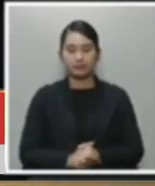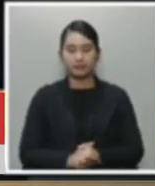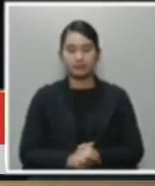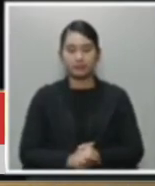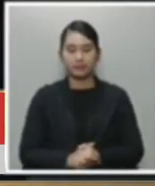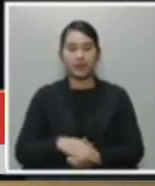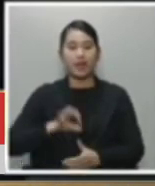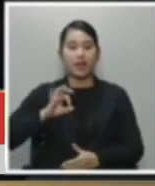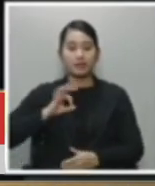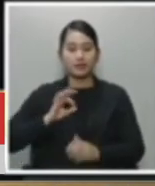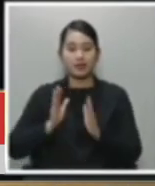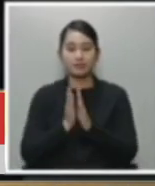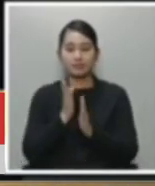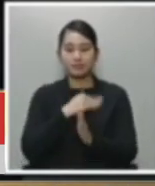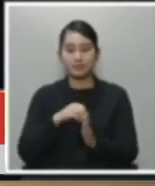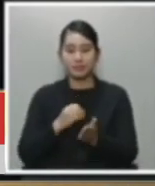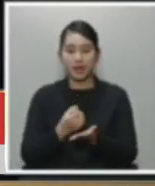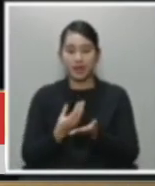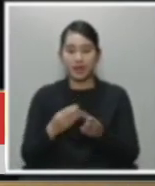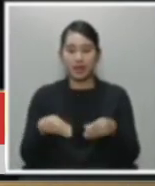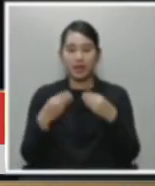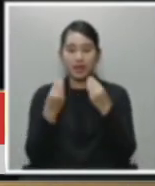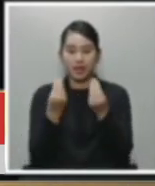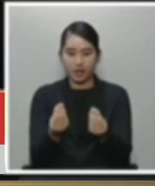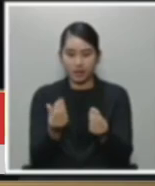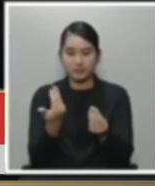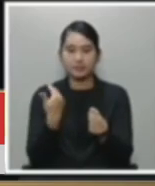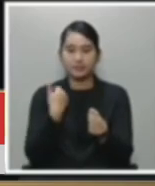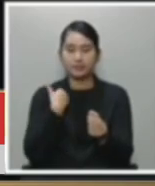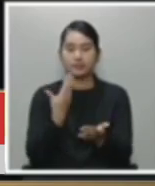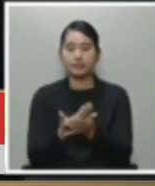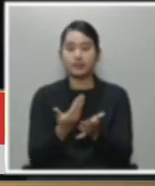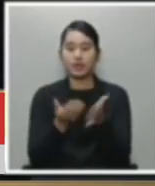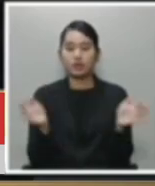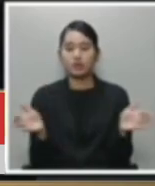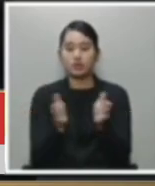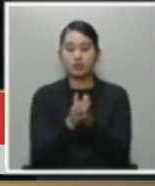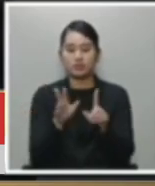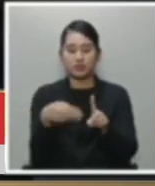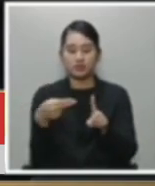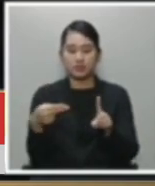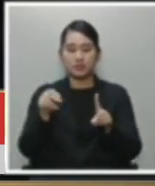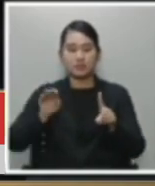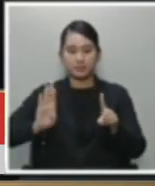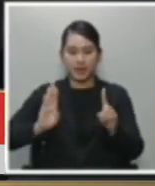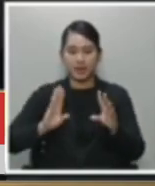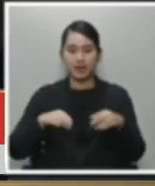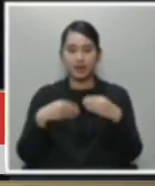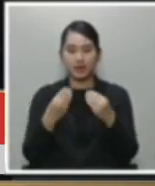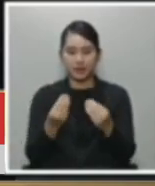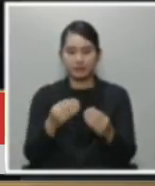ราก็จัดสิ่งของมูลค่า 10,000 บาทประทานแก่ผู้บาดเจ็บทุกรายด้